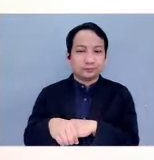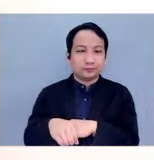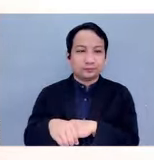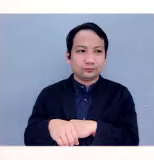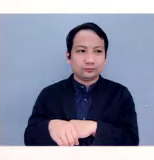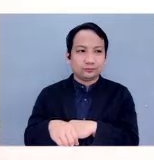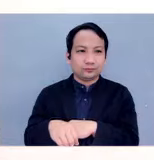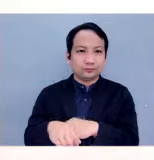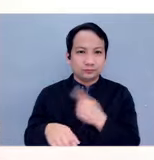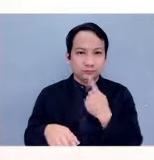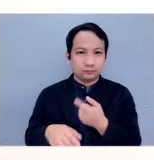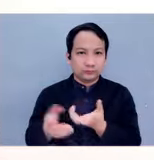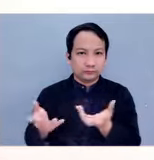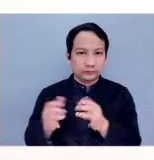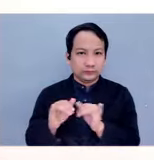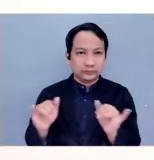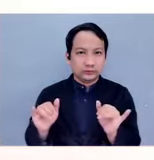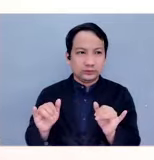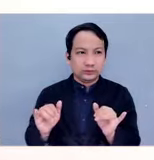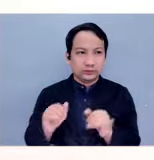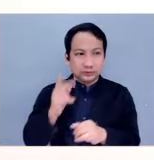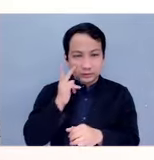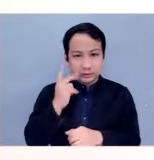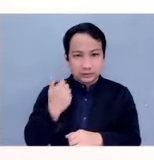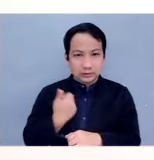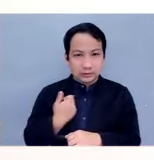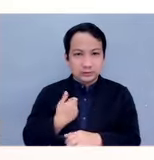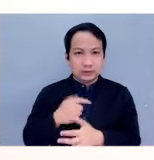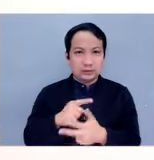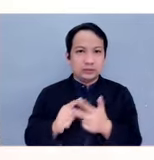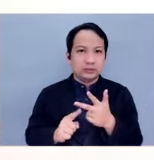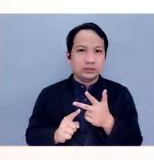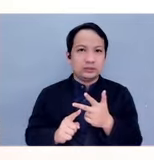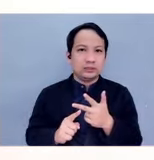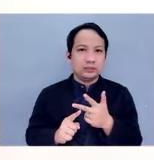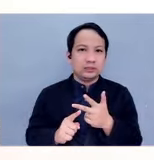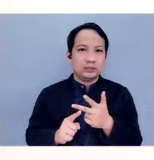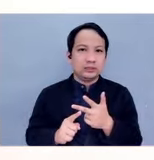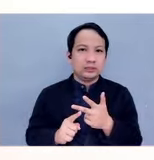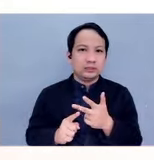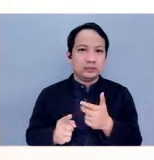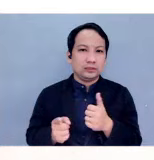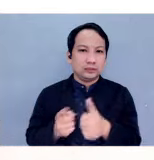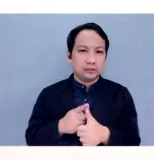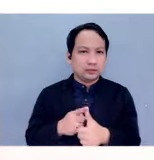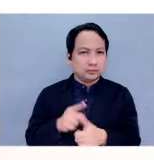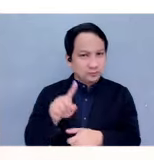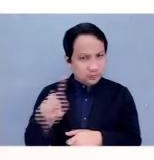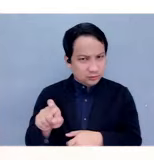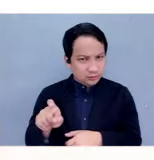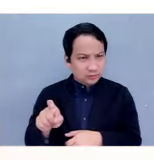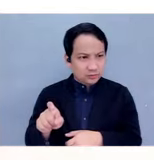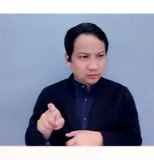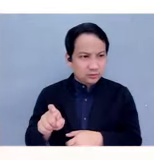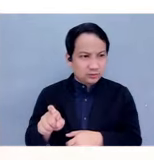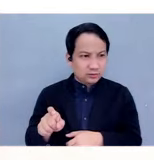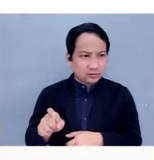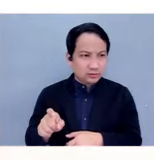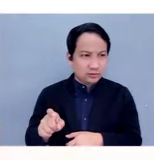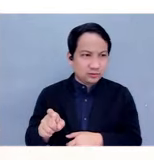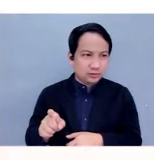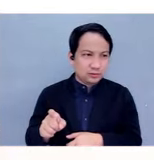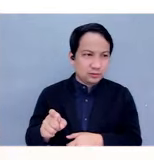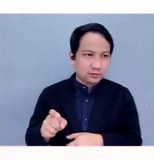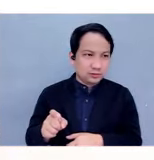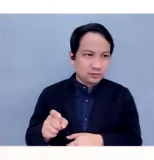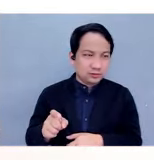nila. Tanongin nyo lang yung sarili nyo ng tatlong bagay, I think. Yung una, tanungin nyo, kung gagawa ako ng maganda at hindi ako